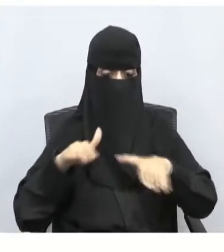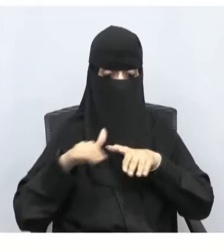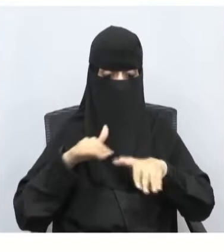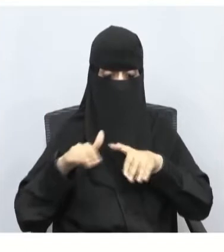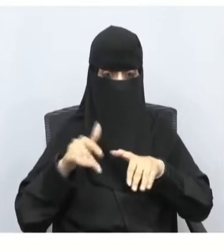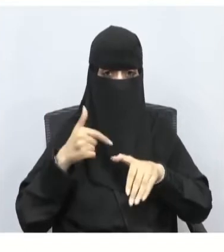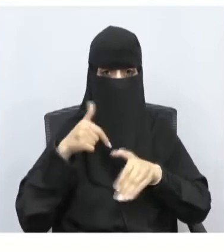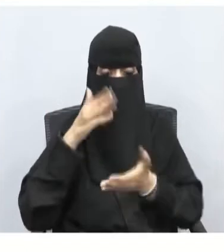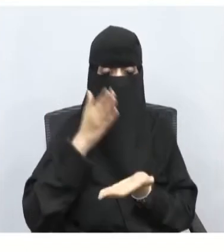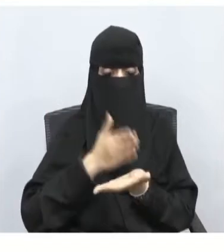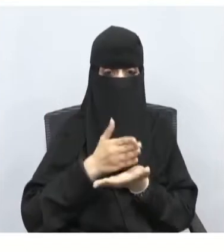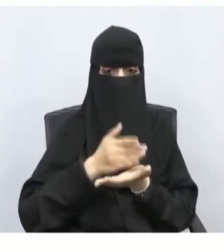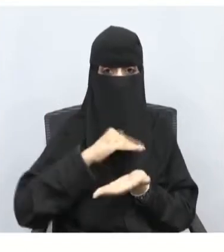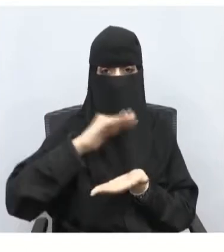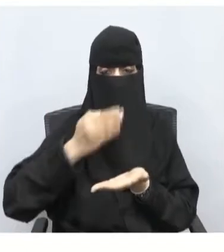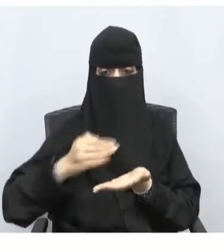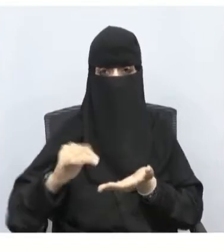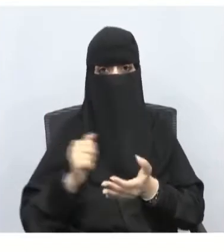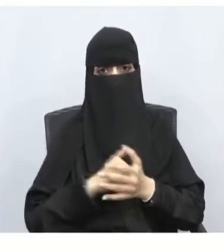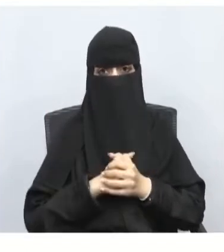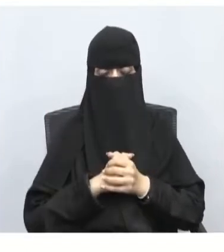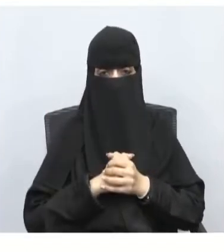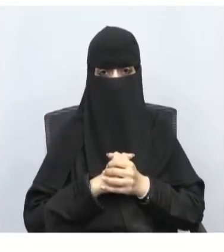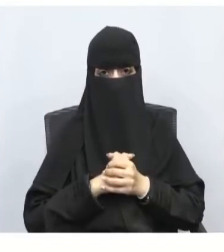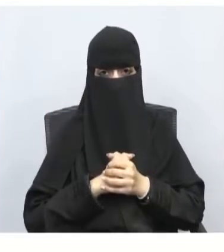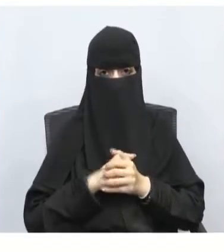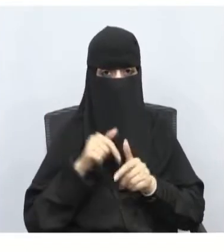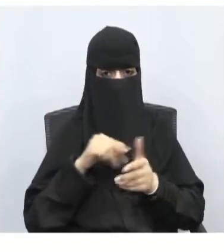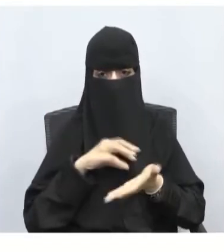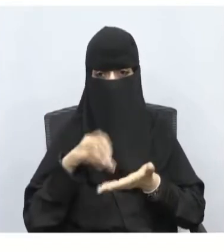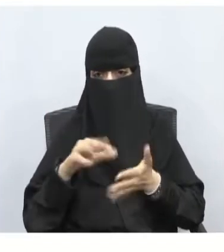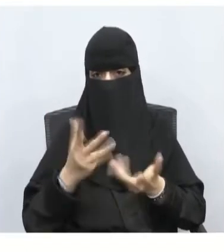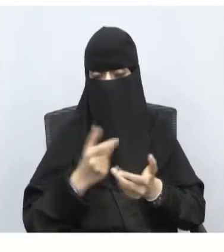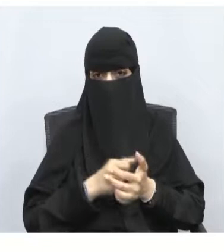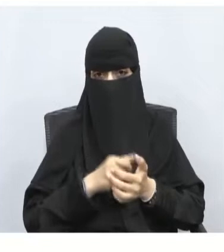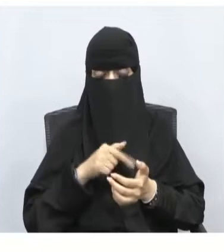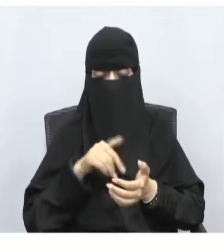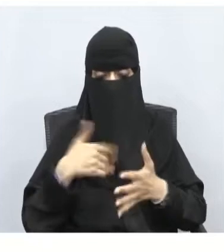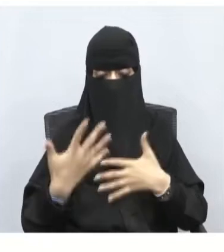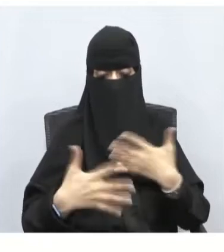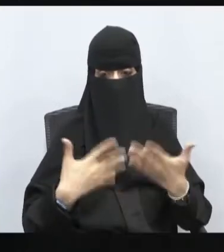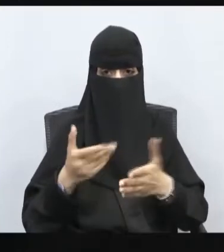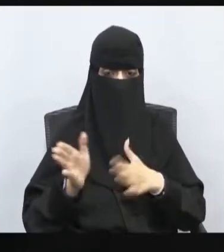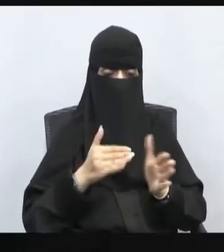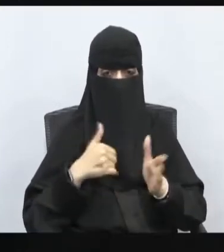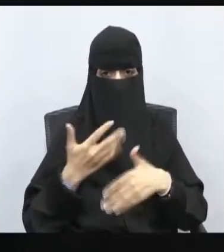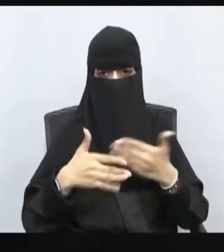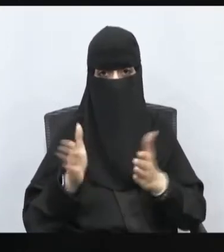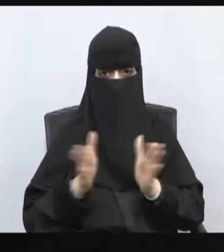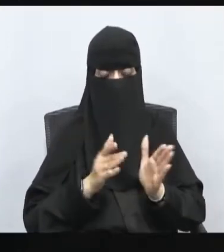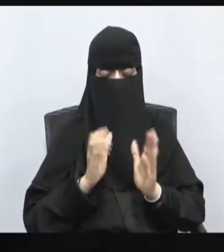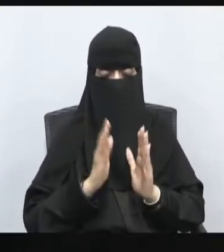الصوتية أم الاهتزاز أم وسط الموجة؟ ماذا تنقل؟ تنقل الطاقة وليس